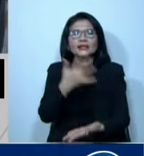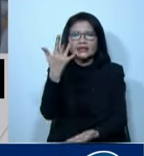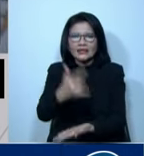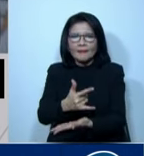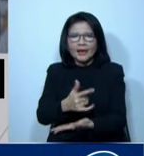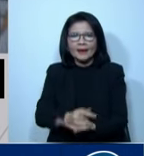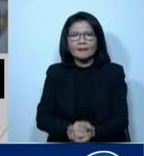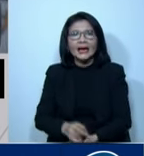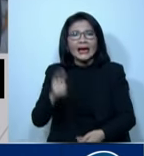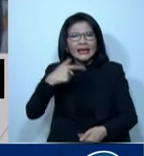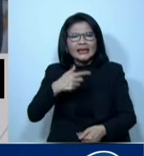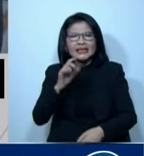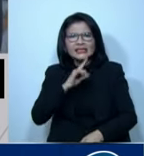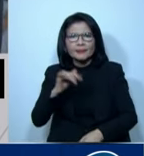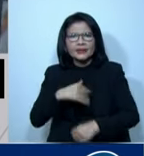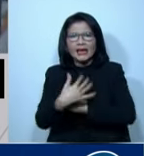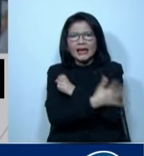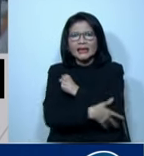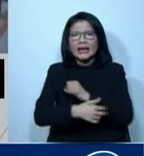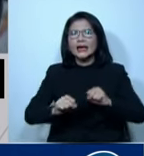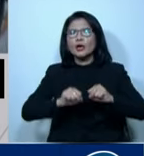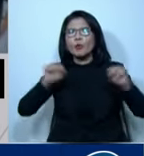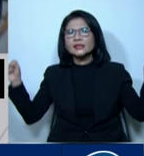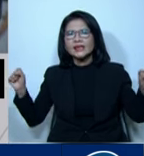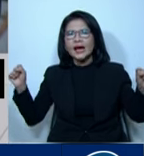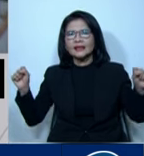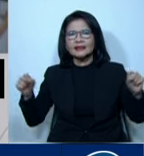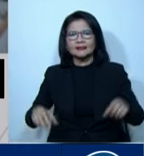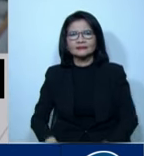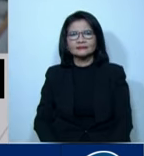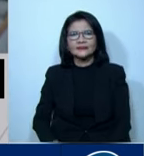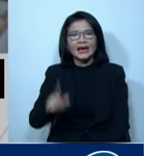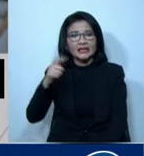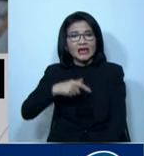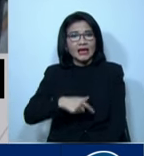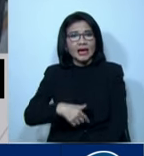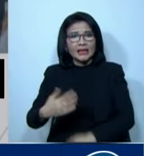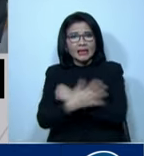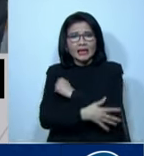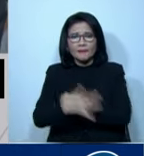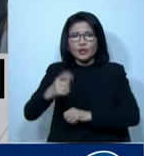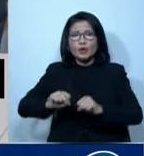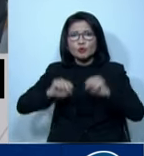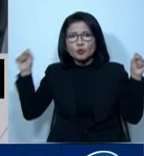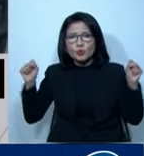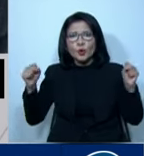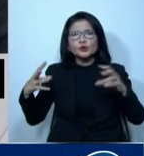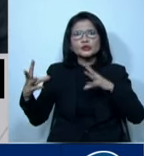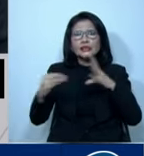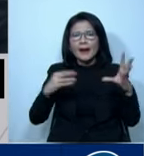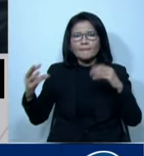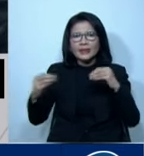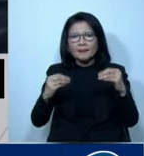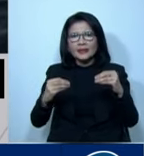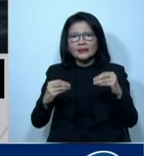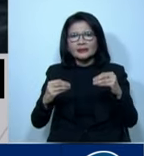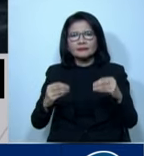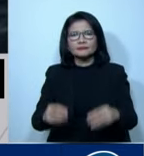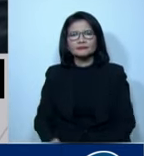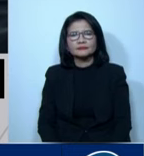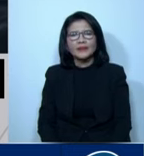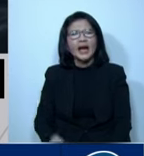nada-nadanya seperti negara kekuasaan, di mana penguasa menentukan hukum. Dan kemudian dari situ kita berdebat pro kon. Kami